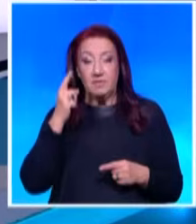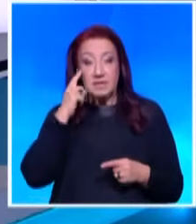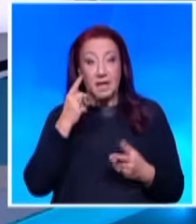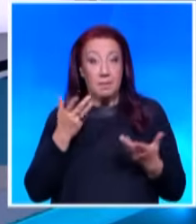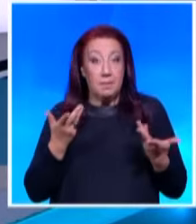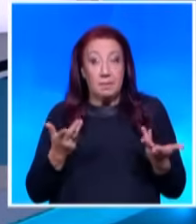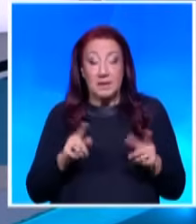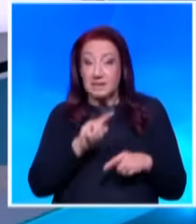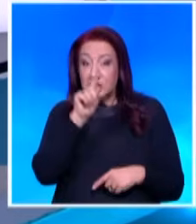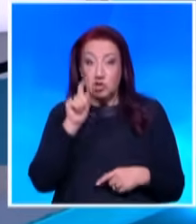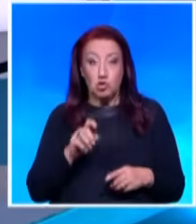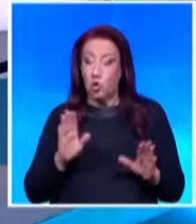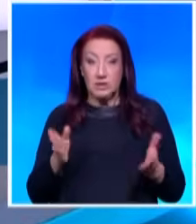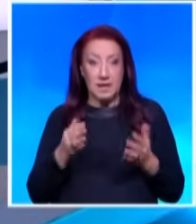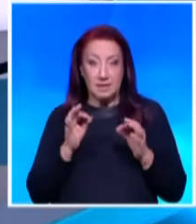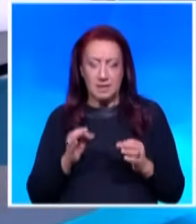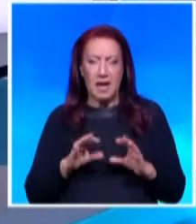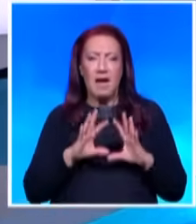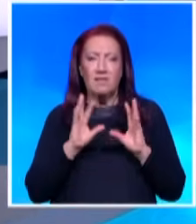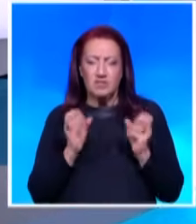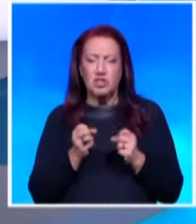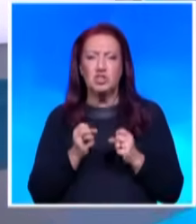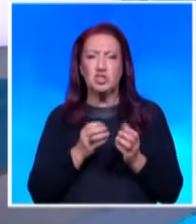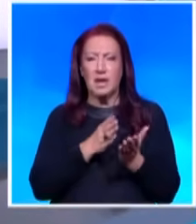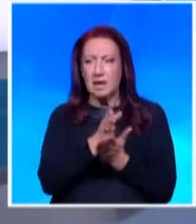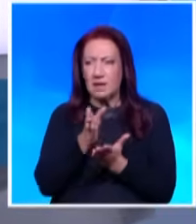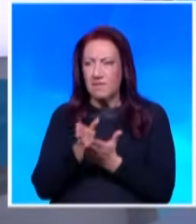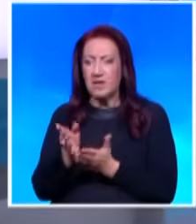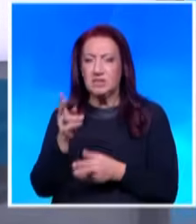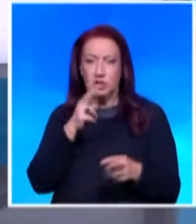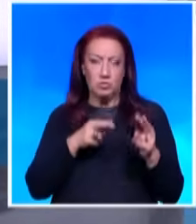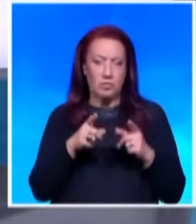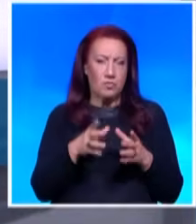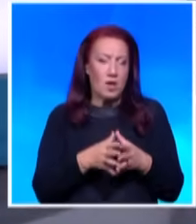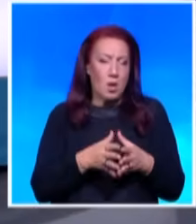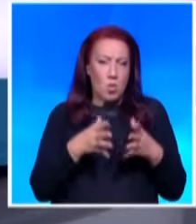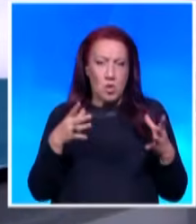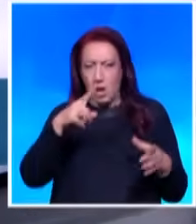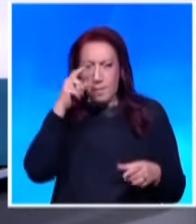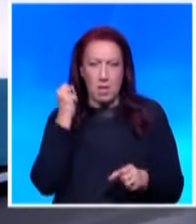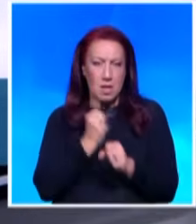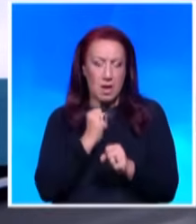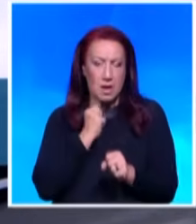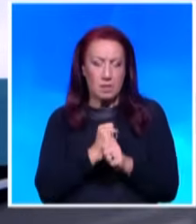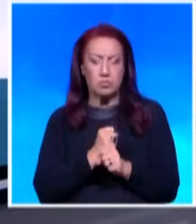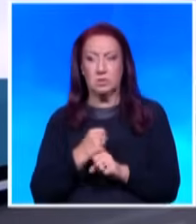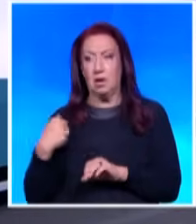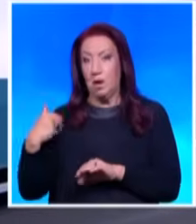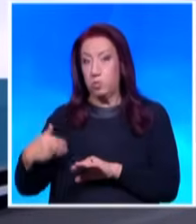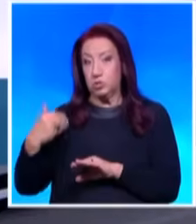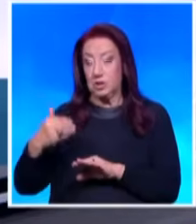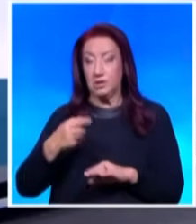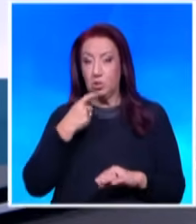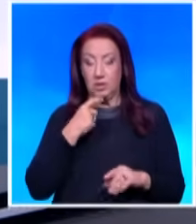там. Всички версии ще бъдат изследвани, защото един огромен труд, който е свършен през последните няколко години, за да имаме такава